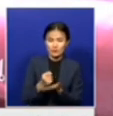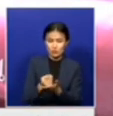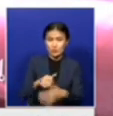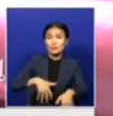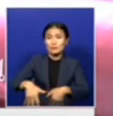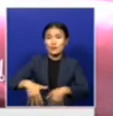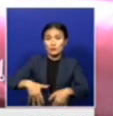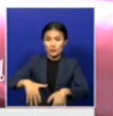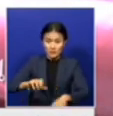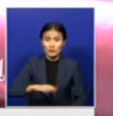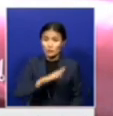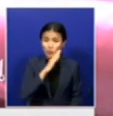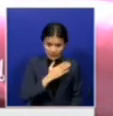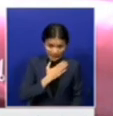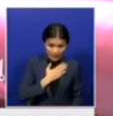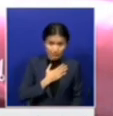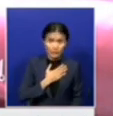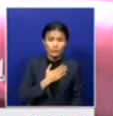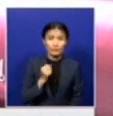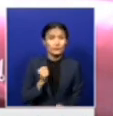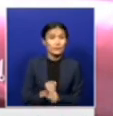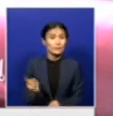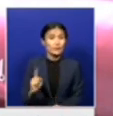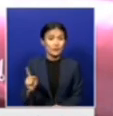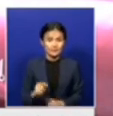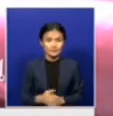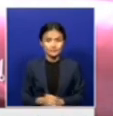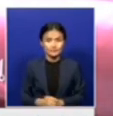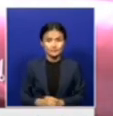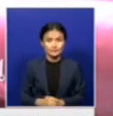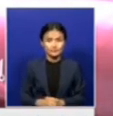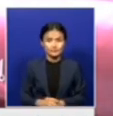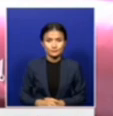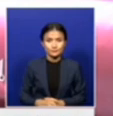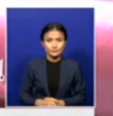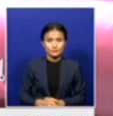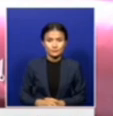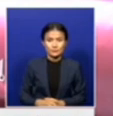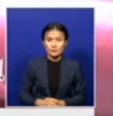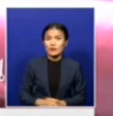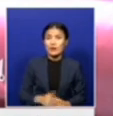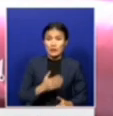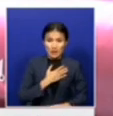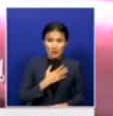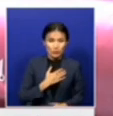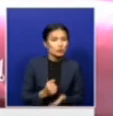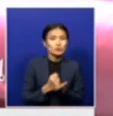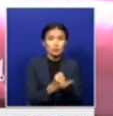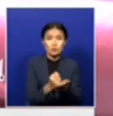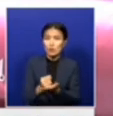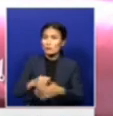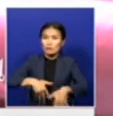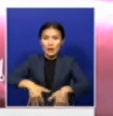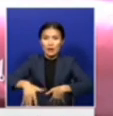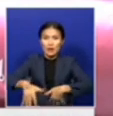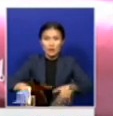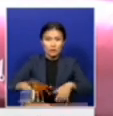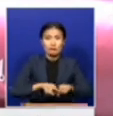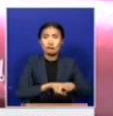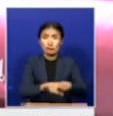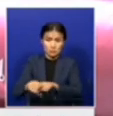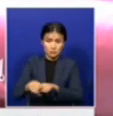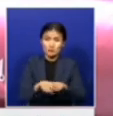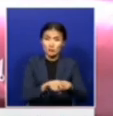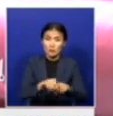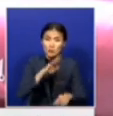ไปเมื่อสักครู่นะครับเราจะเยียวยาให้กับผู้ที่ได้รับผลกระทบทุกครัวเรือนครับ ยกเว้นผู้ที่เขาไม่ได้รับผลกระทบ